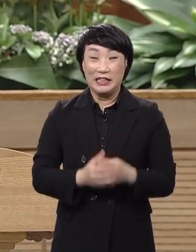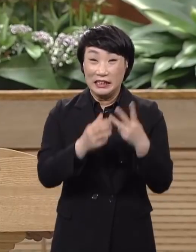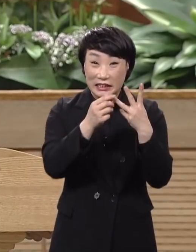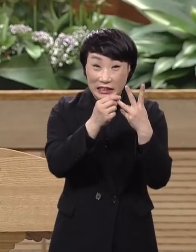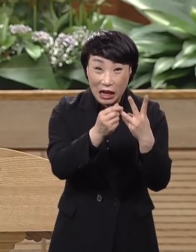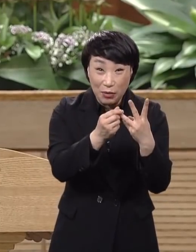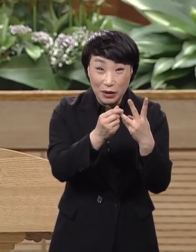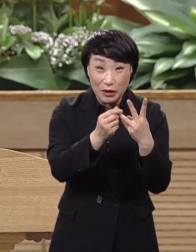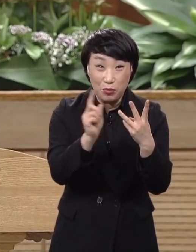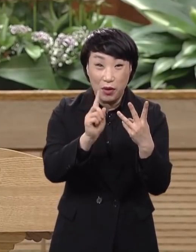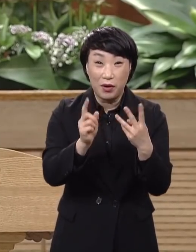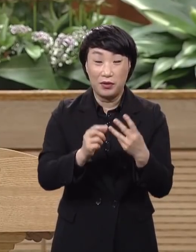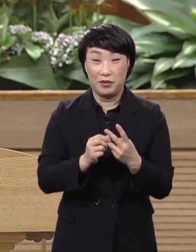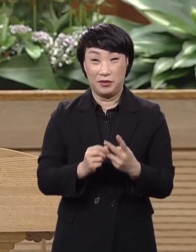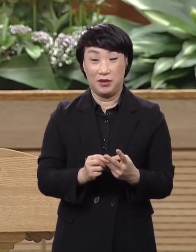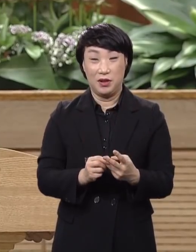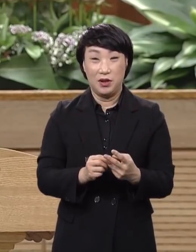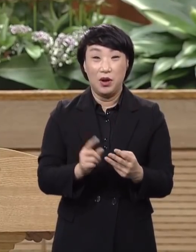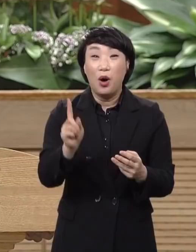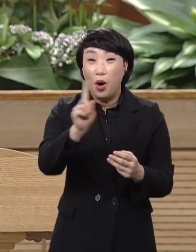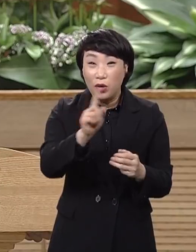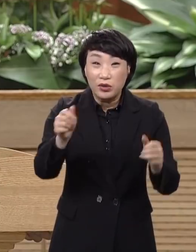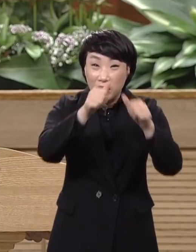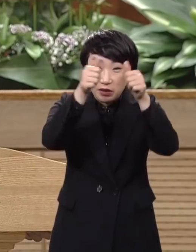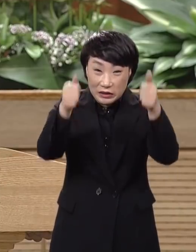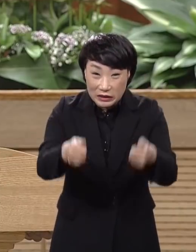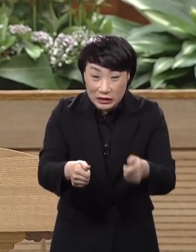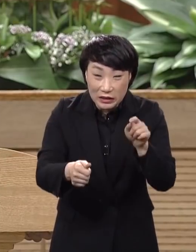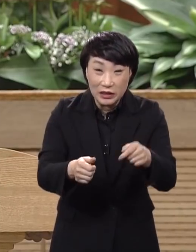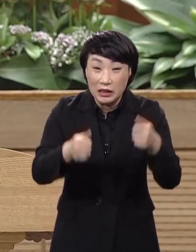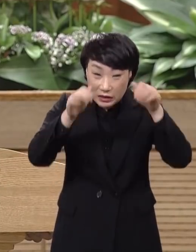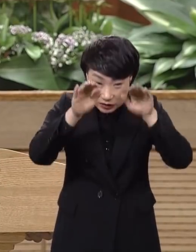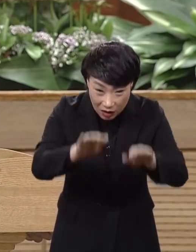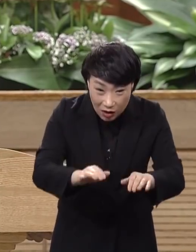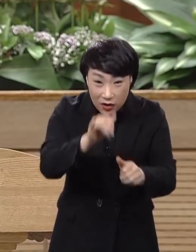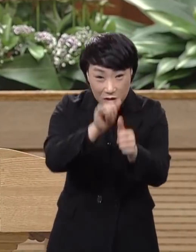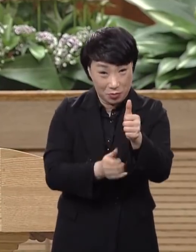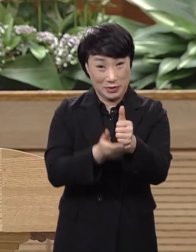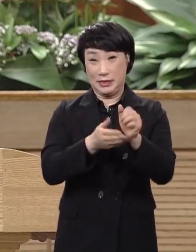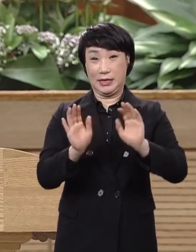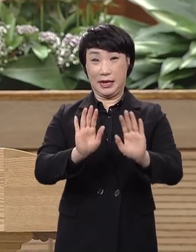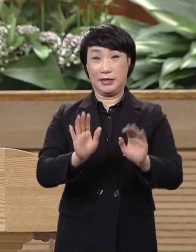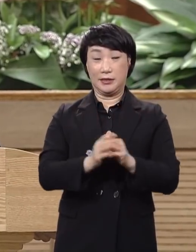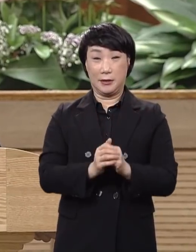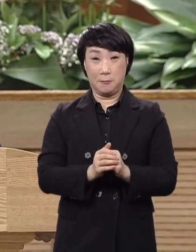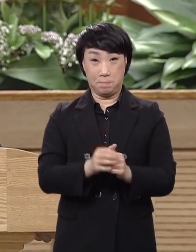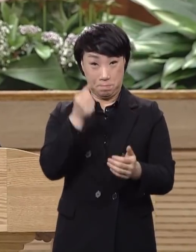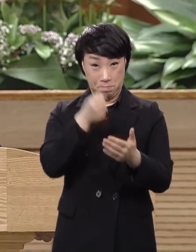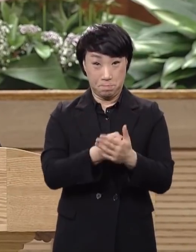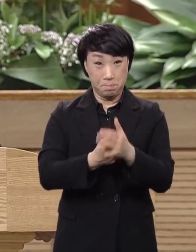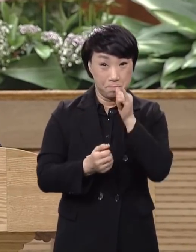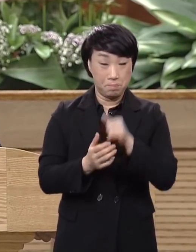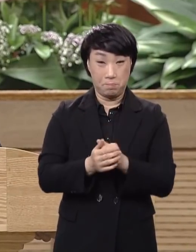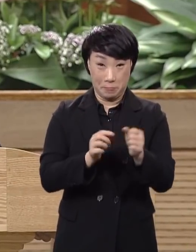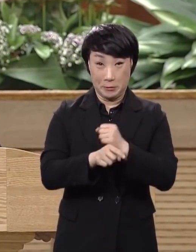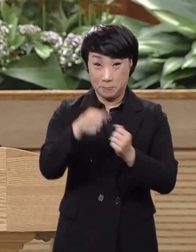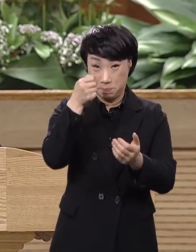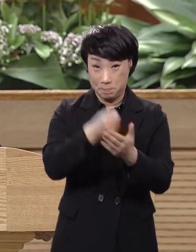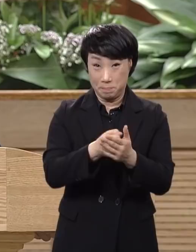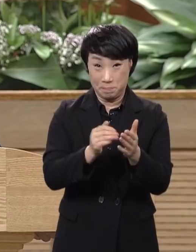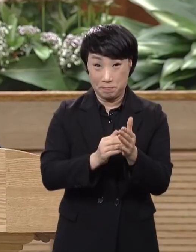세 번째는 어떤 신상 앞에도 절하거나 섬기지 아니하리라. 뜻을